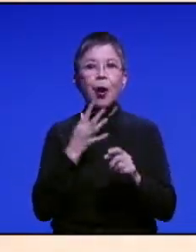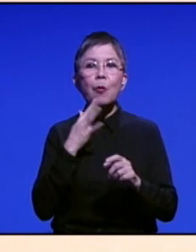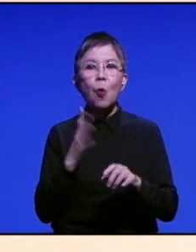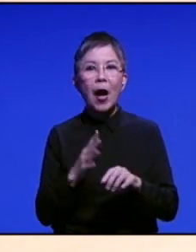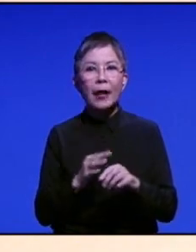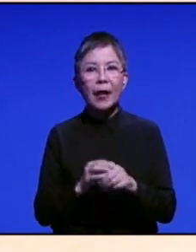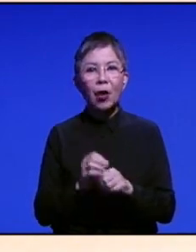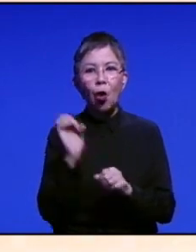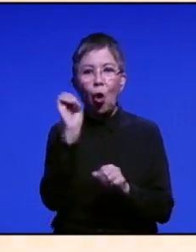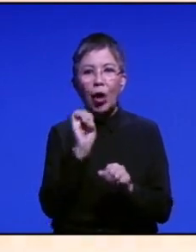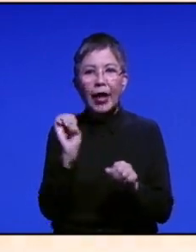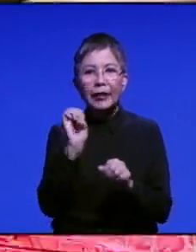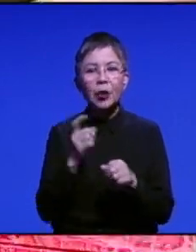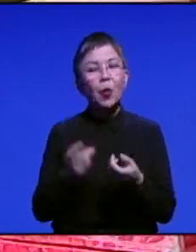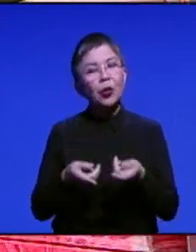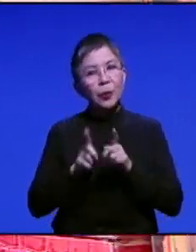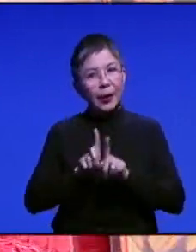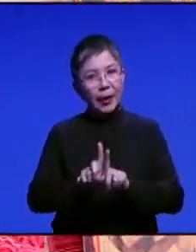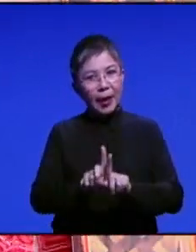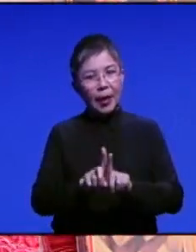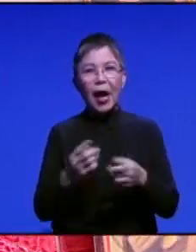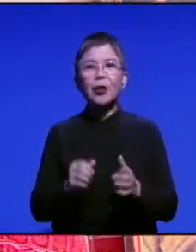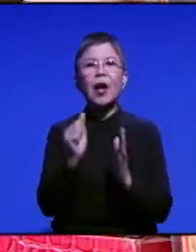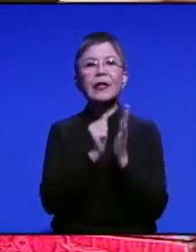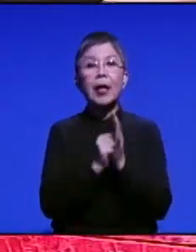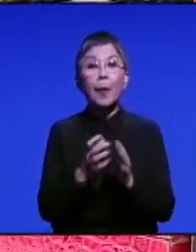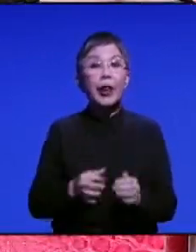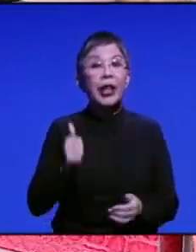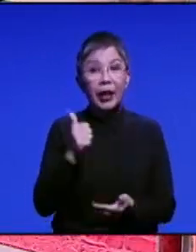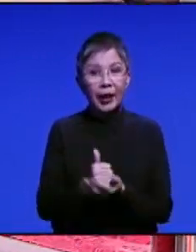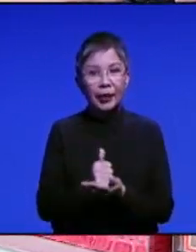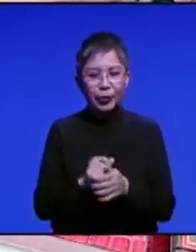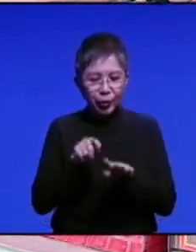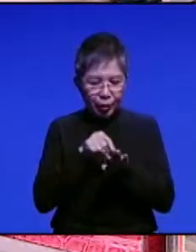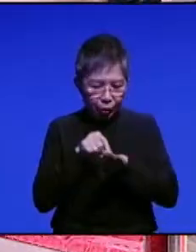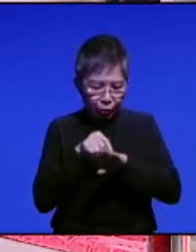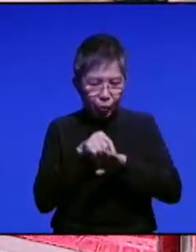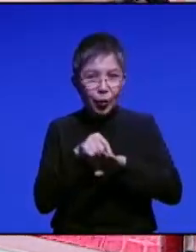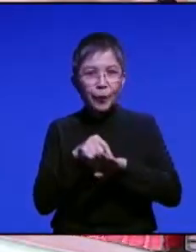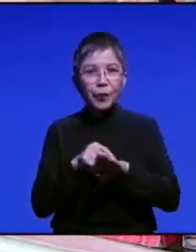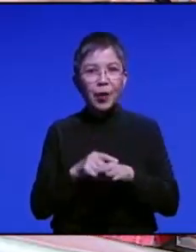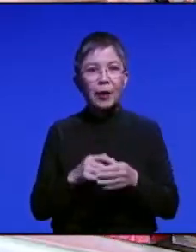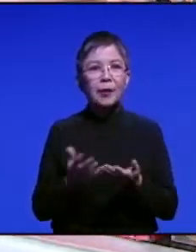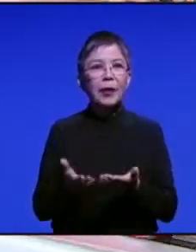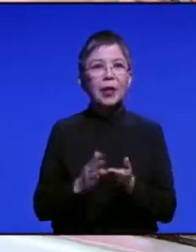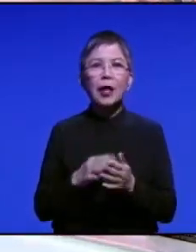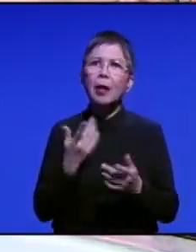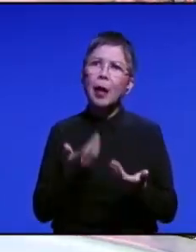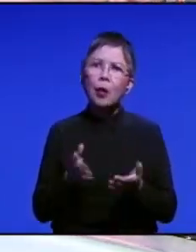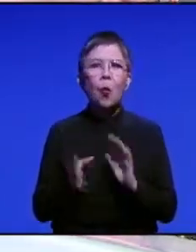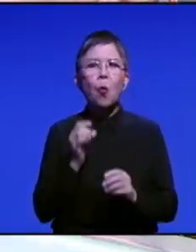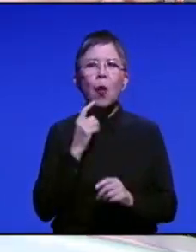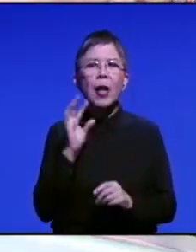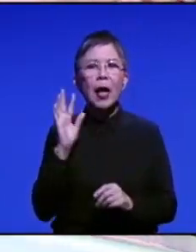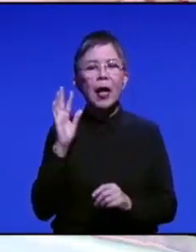Biasanya digunakan saat akan menikah atau menghadiri acara penting. Biasanya identiknya warnanya agak hijau, hijau tua,